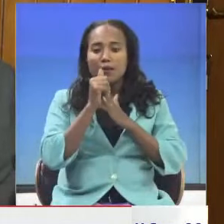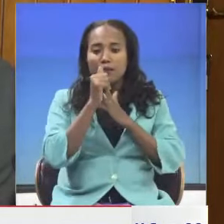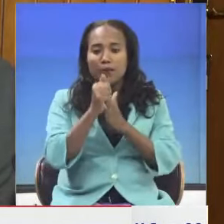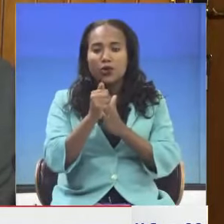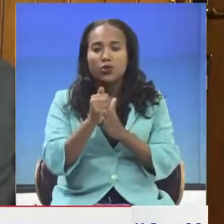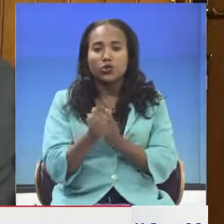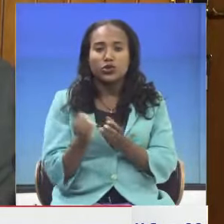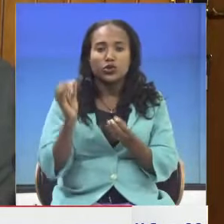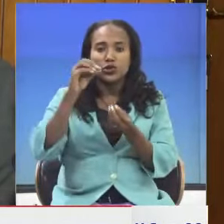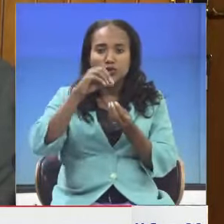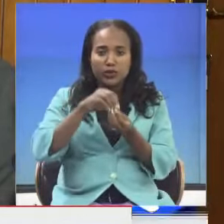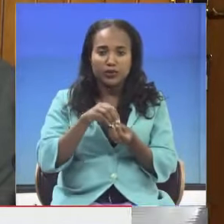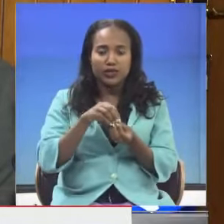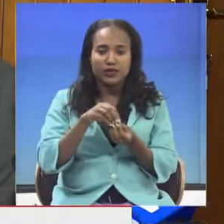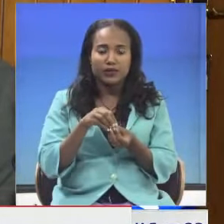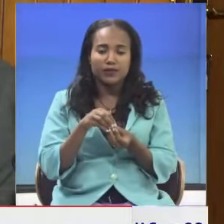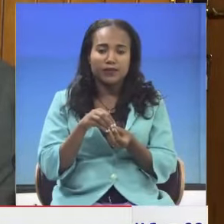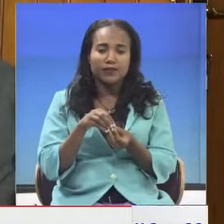አመራሮች ጭምር፣